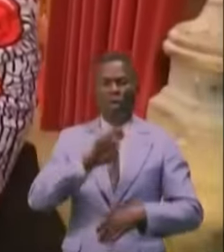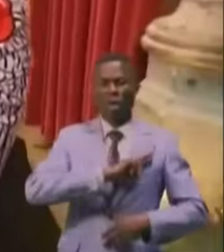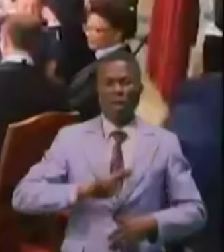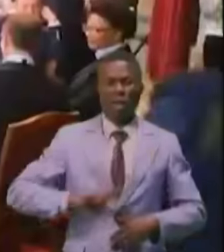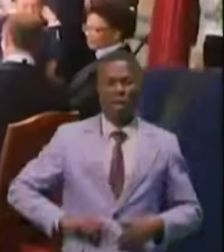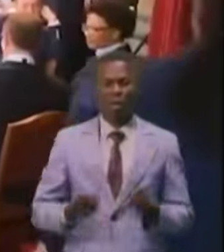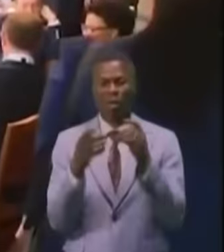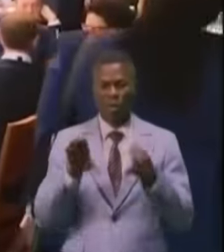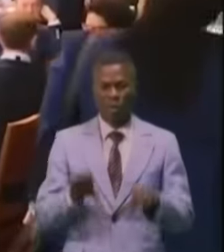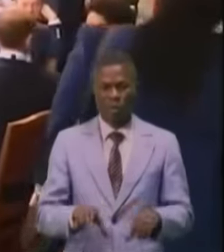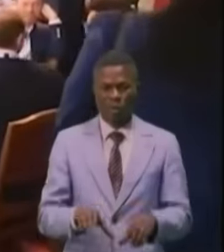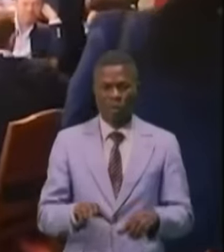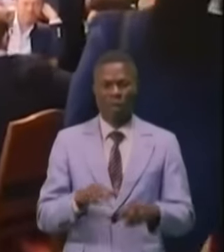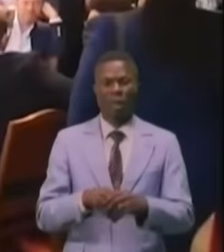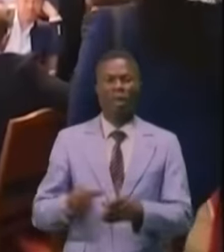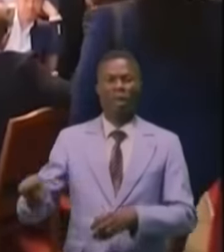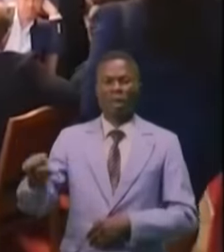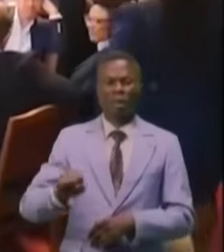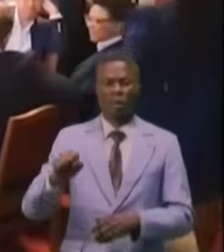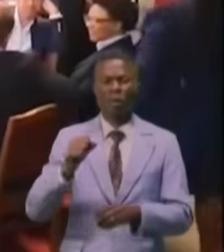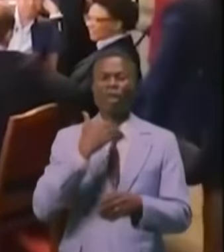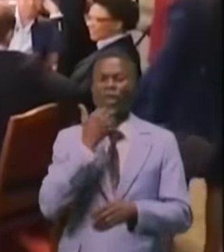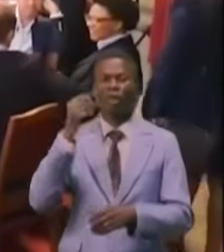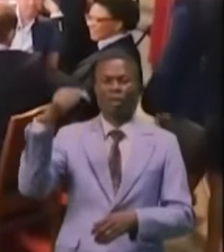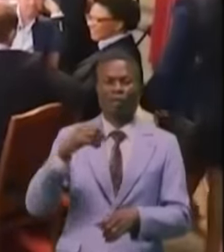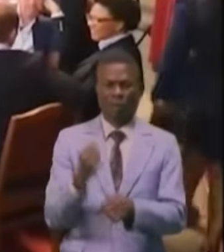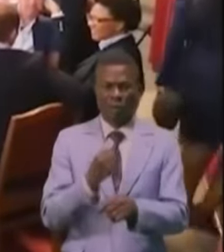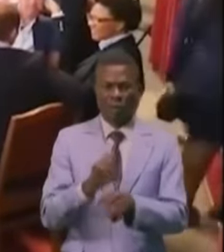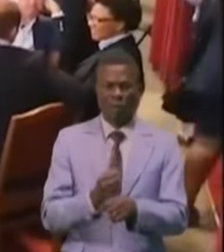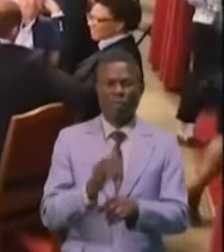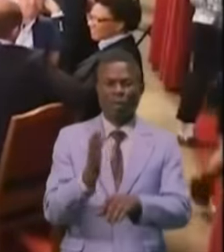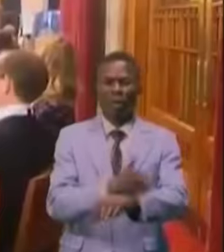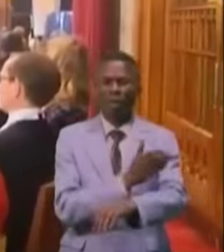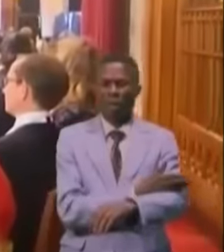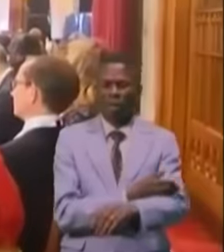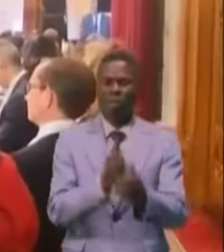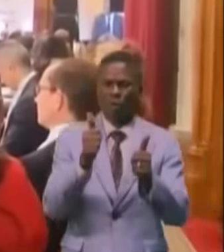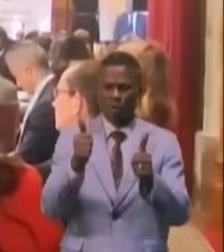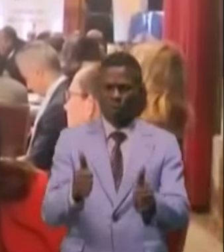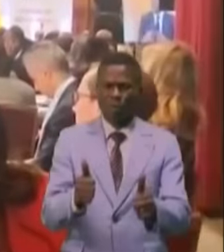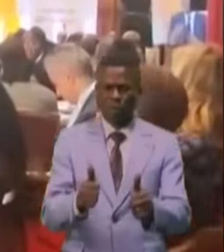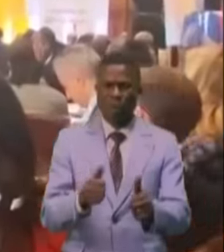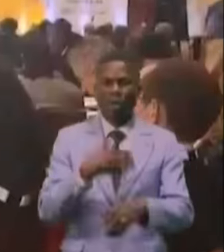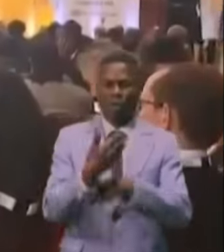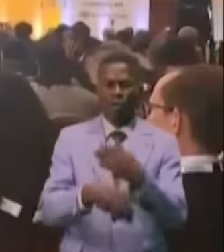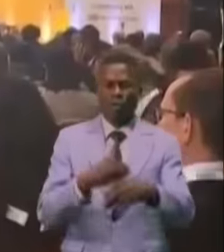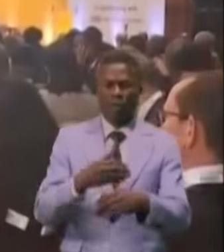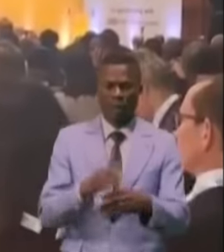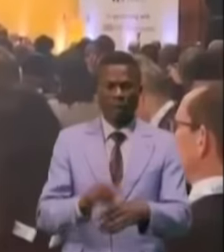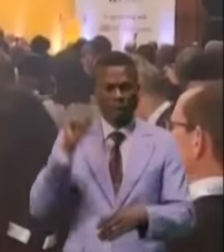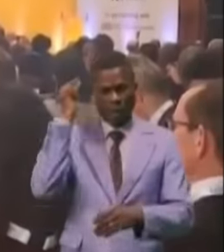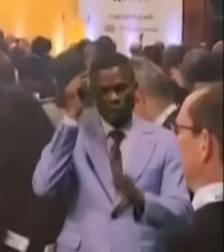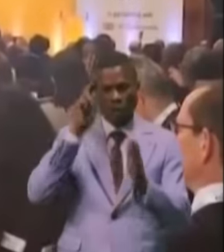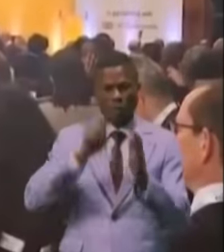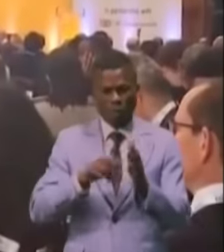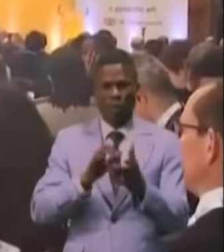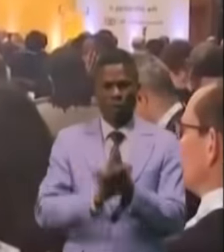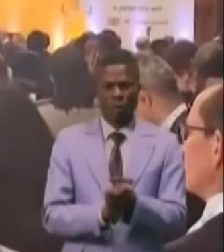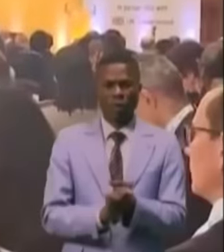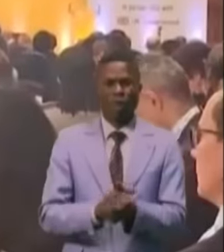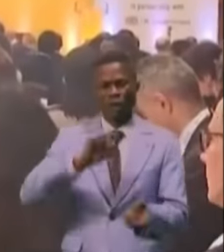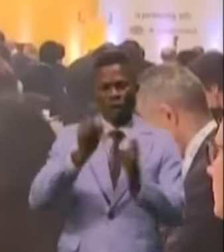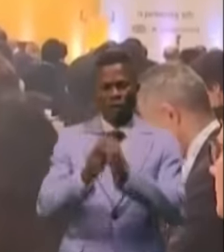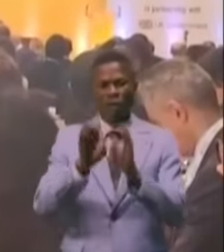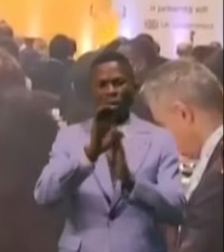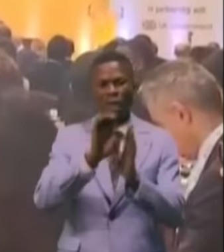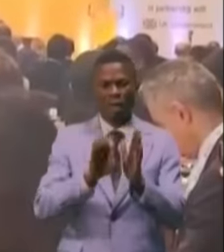Tshilombo dans le secteur d'investissement et les avancées significatives réalisées par les gouvernements pour améliorer le climat